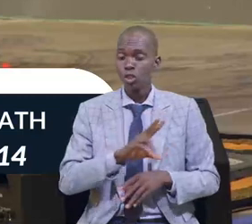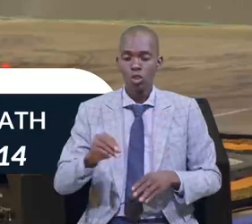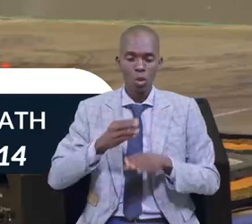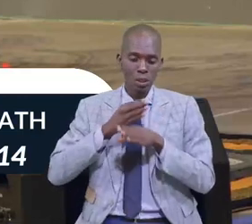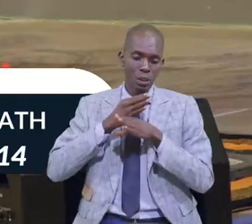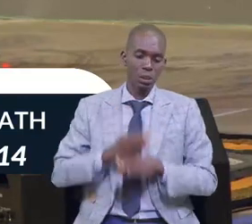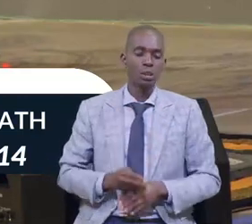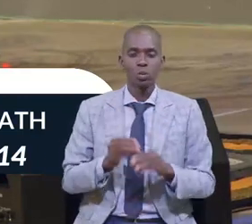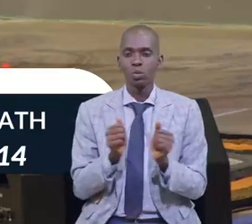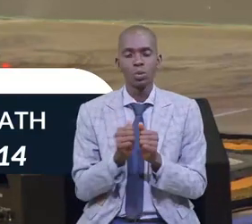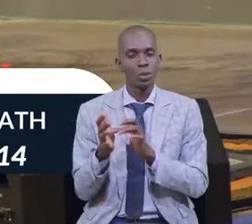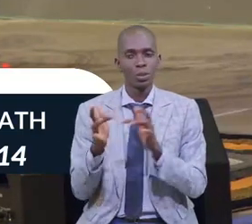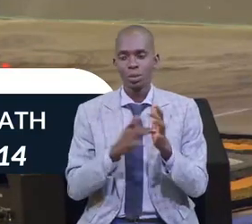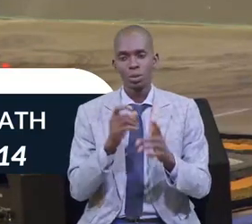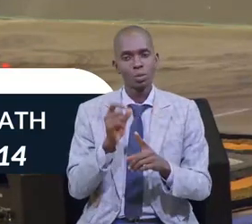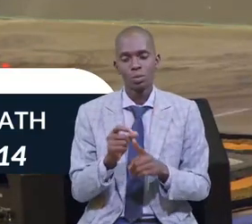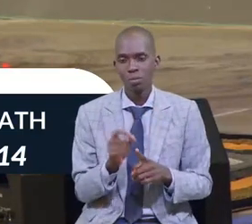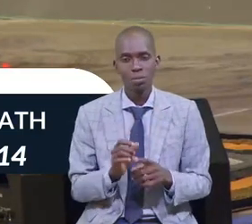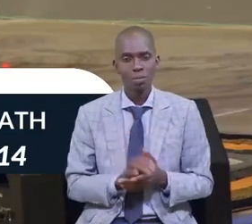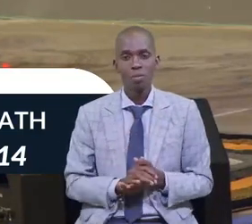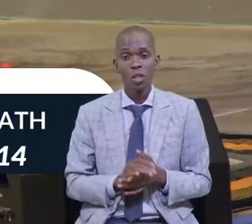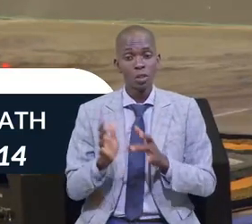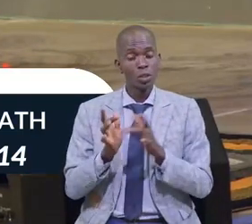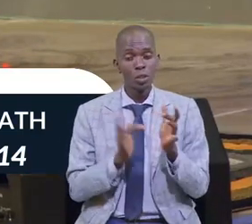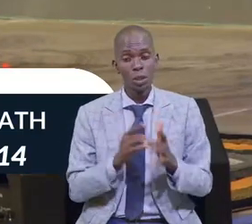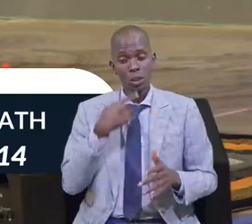il n'y a pas d'obstacle avec Jésus.